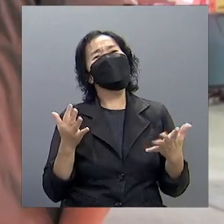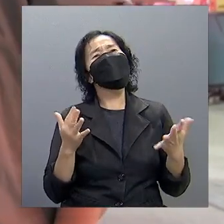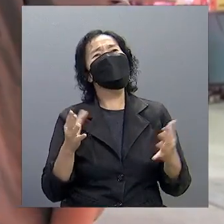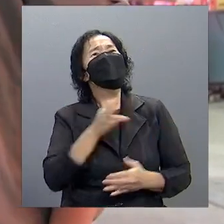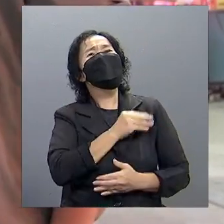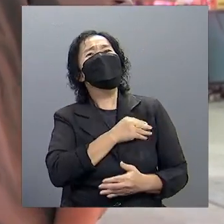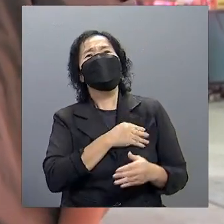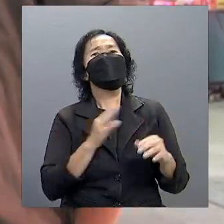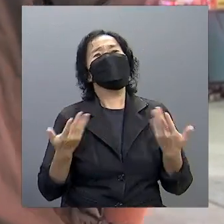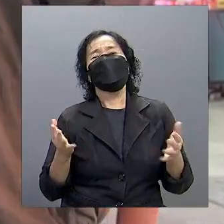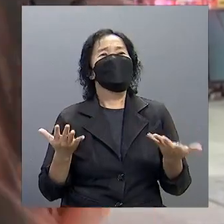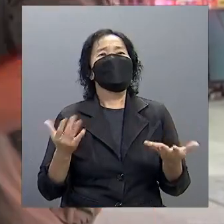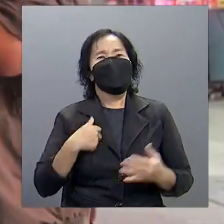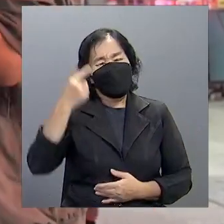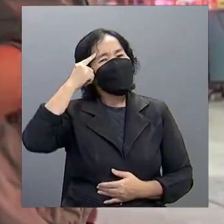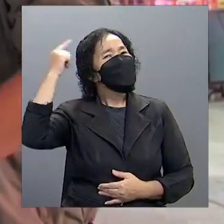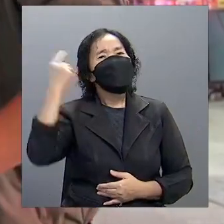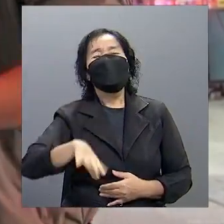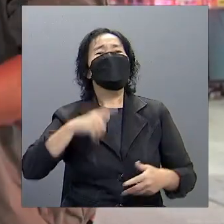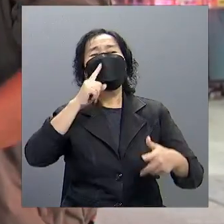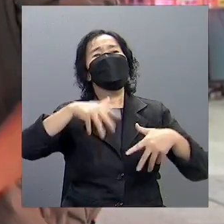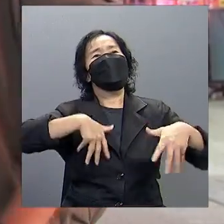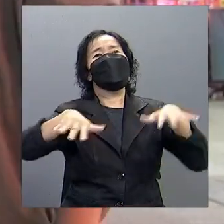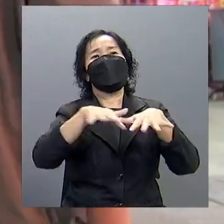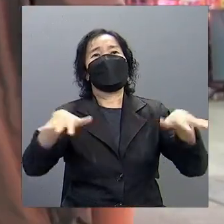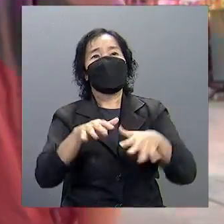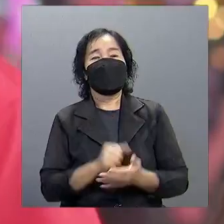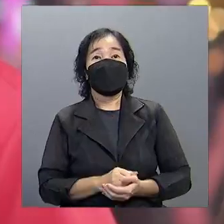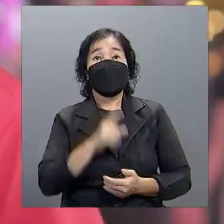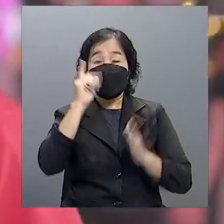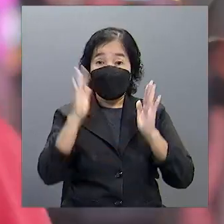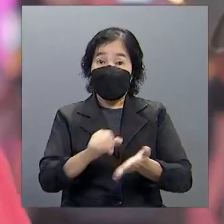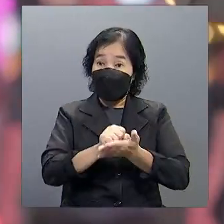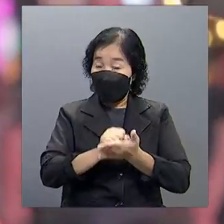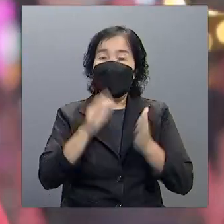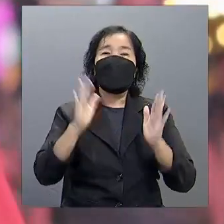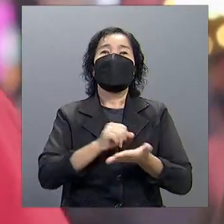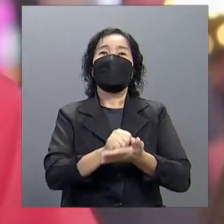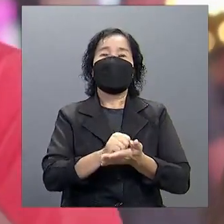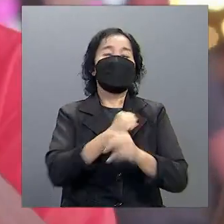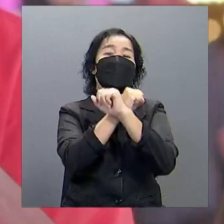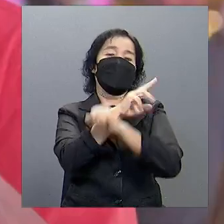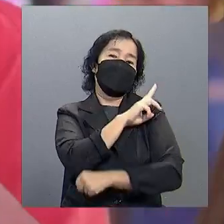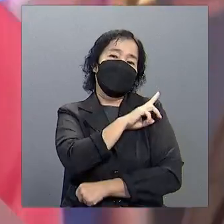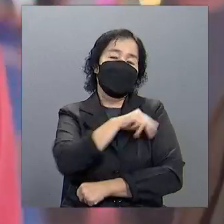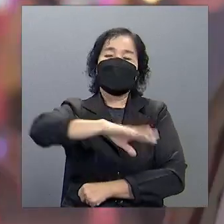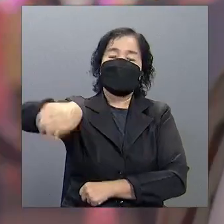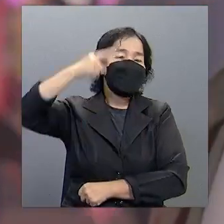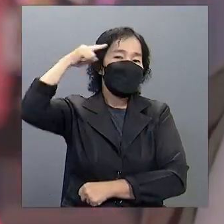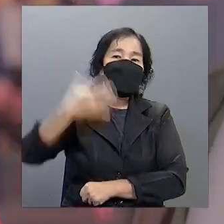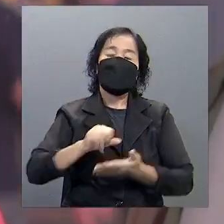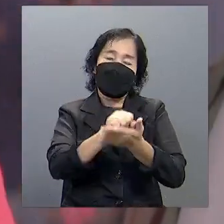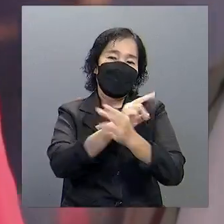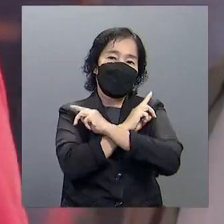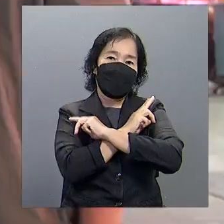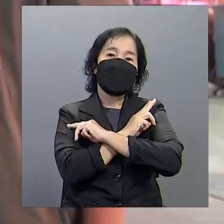ใช้บริการตามปกติเลยครับ แล้วพนักงานพี่เองอ่ะพอรู้ข่าว คือพอรู้ข่าวเราป้องกันตัวเองกันพนักงานป้องกันตัวเองกันหมดเลยครับเพราะว่าเรา